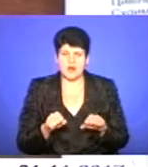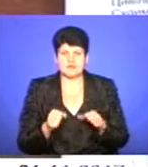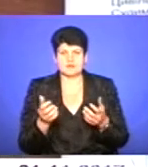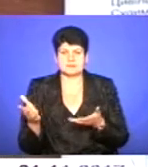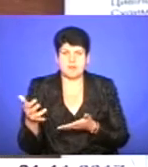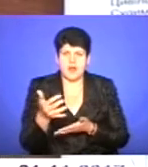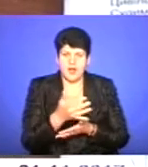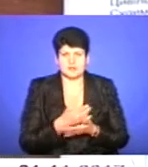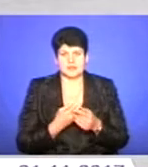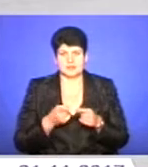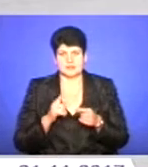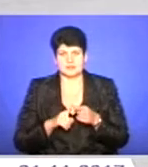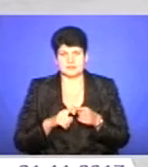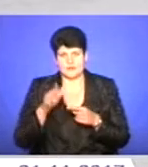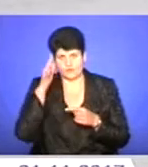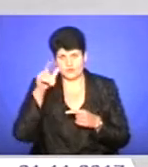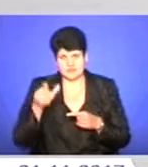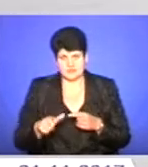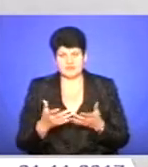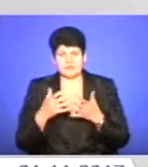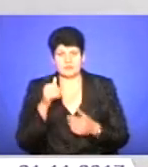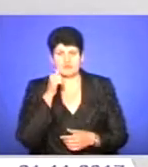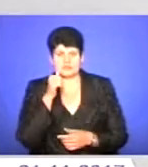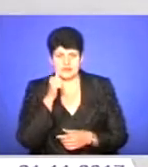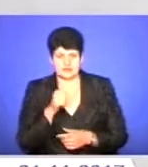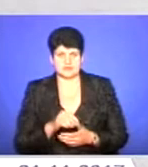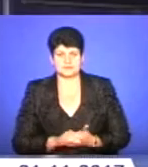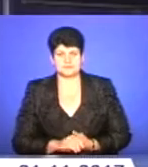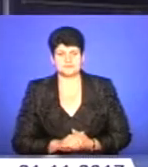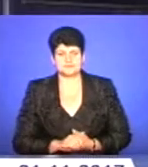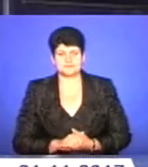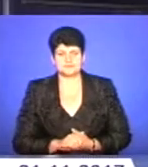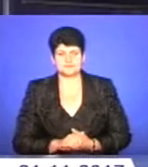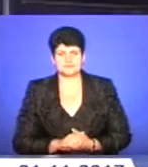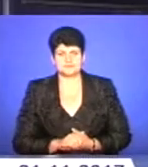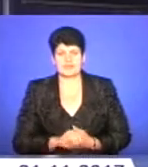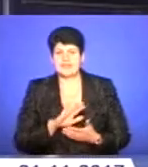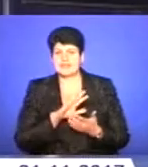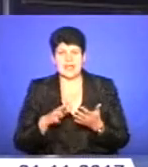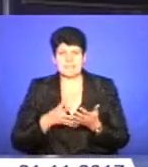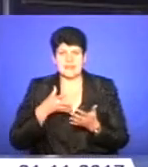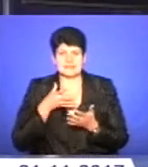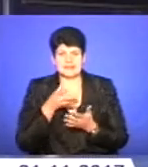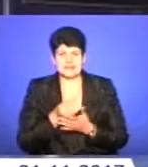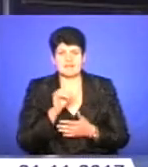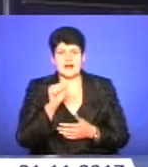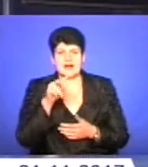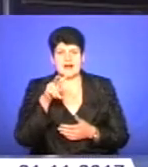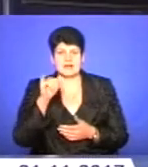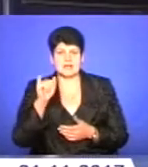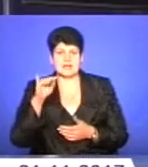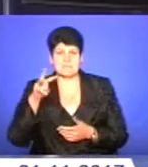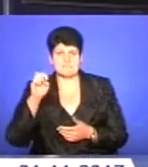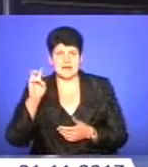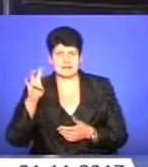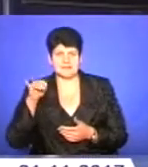такої інформації освітяни, ми з'ясуємо завтра. Дивіться наші випуски вістей. Неплатників аліментів можуть позбавляти водійських прав